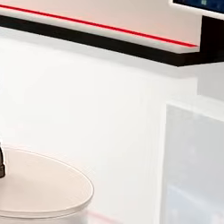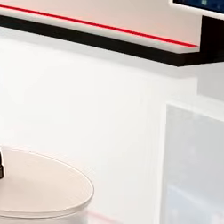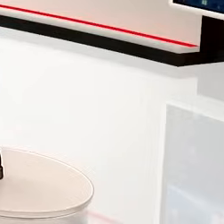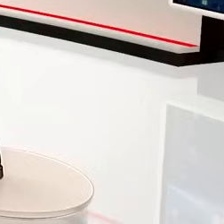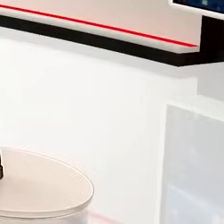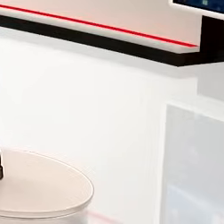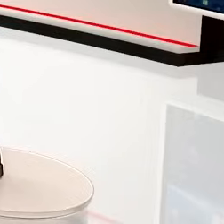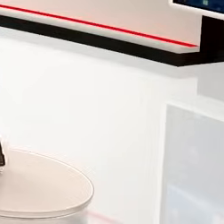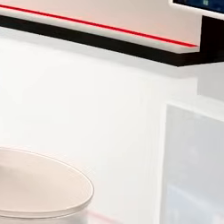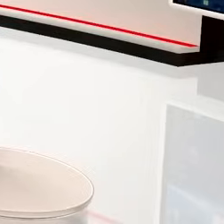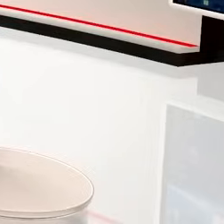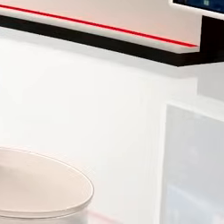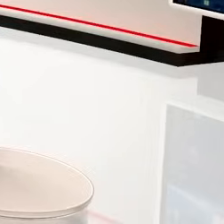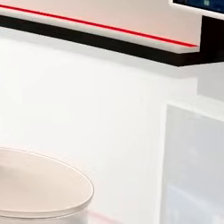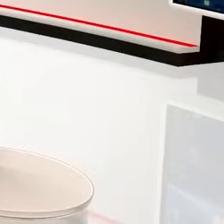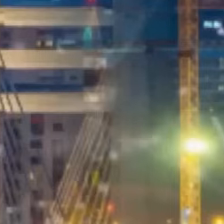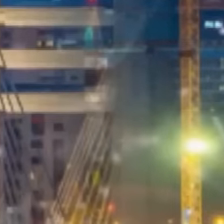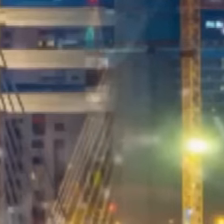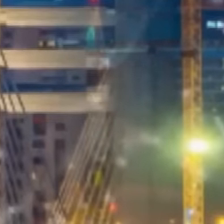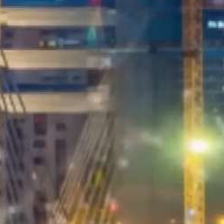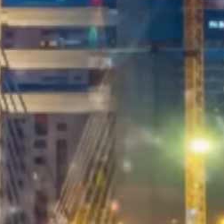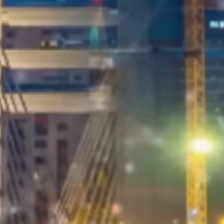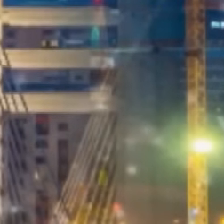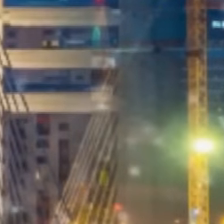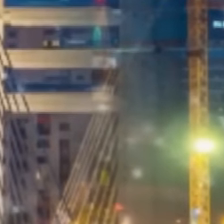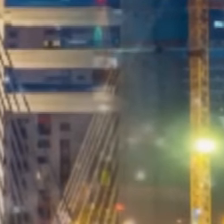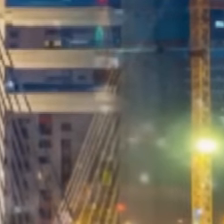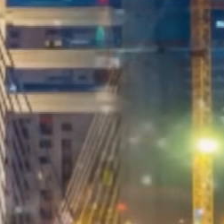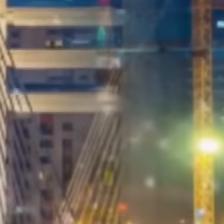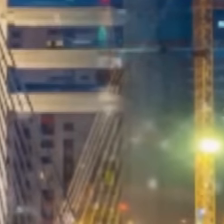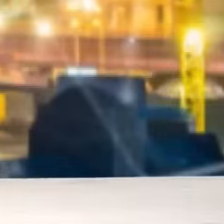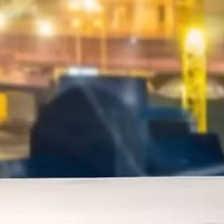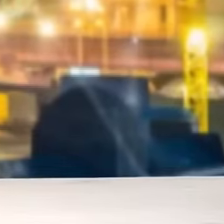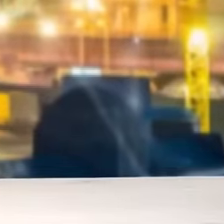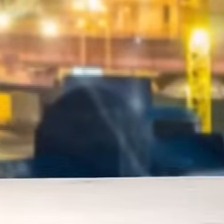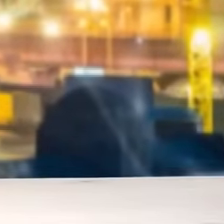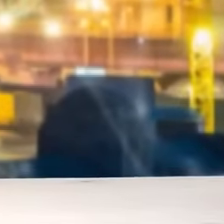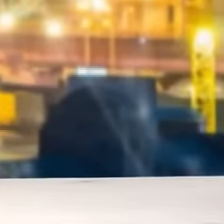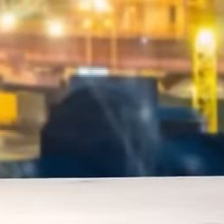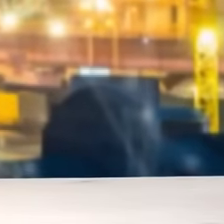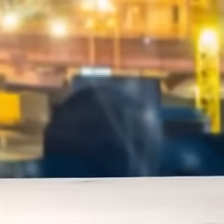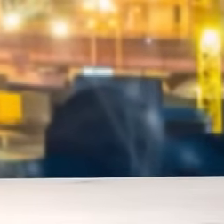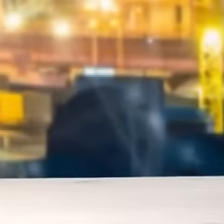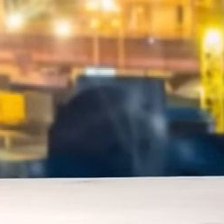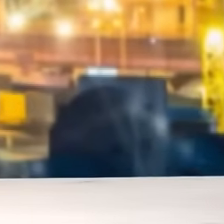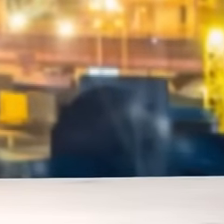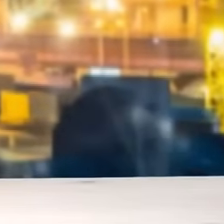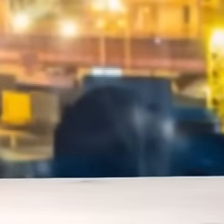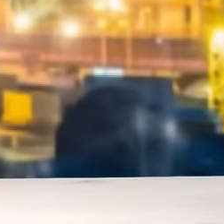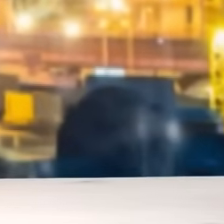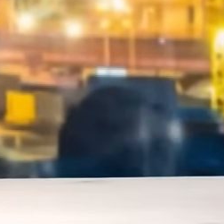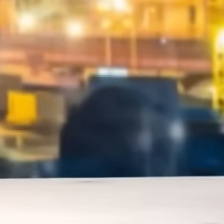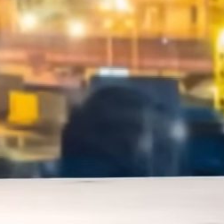zilei. Bună seara, Sebastian, bună seara. Bine ai revenit. Începem cu dosarul Revoluției, da? Un dosar mult așteptat,